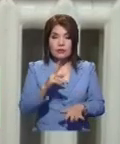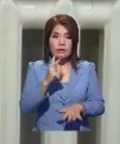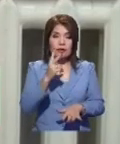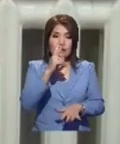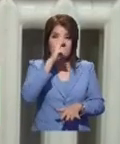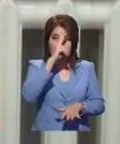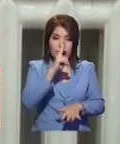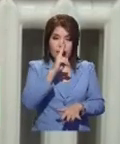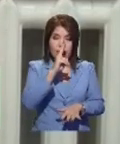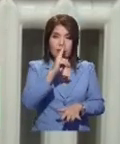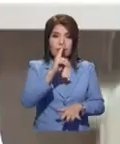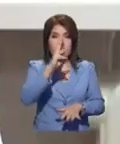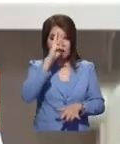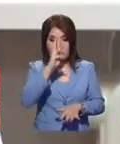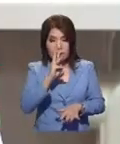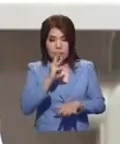бұрын бізге